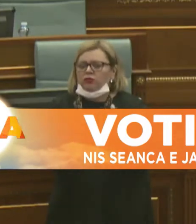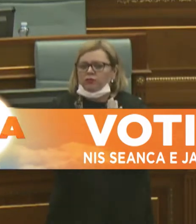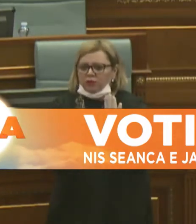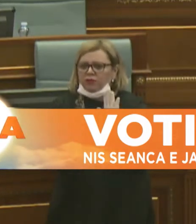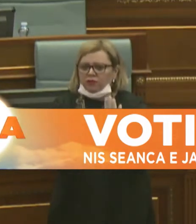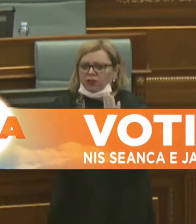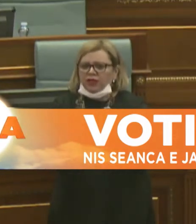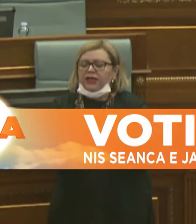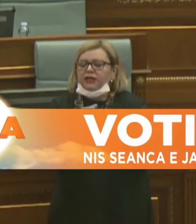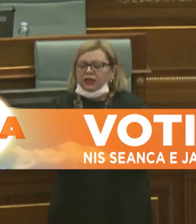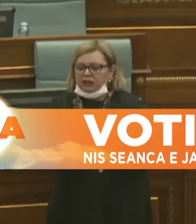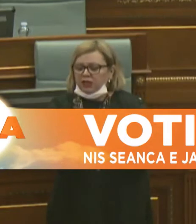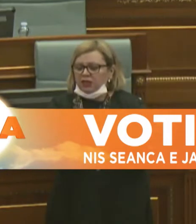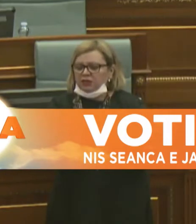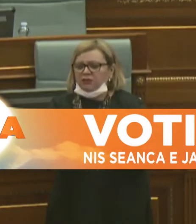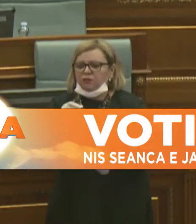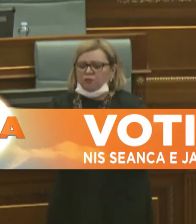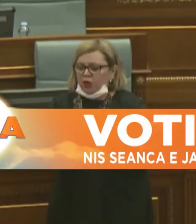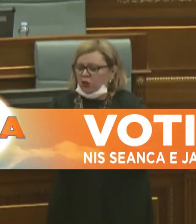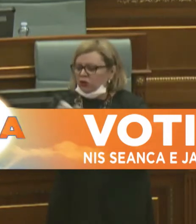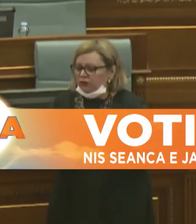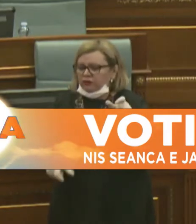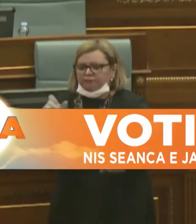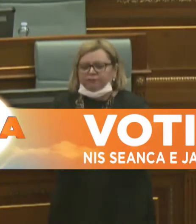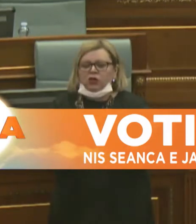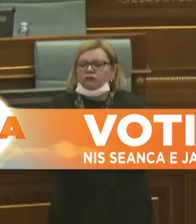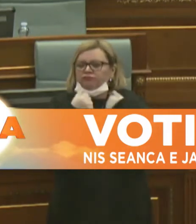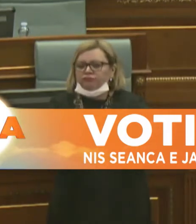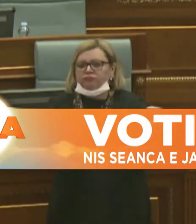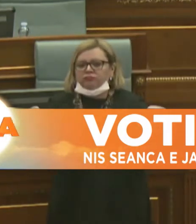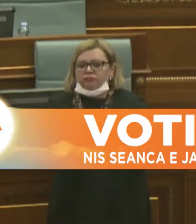politike, por për t'i dhënë demokracisë tonë një çlirim të ri.